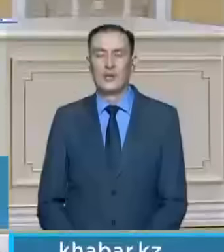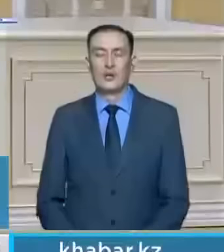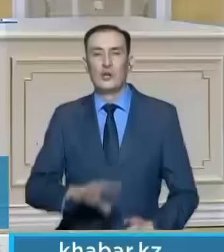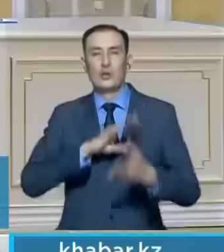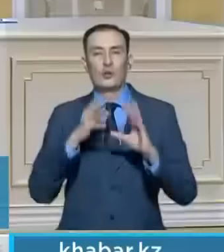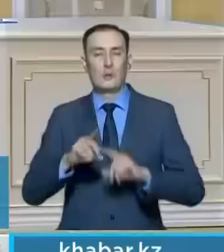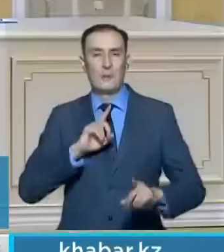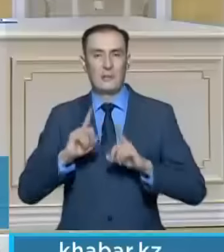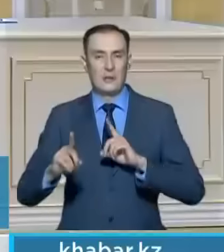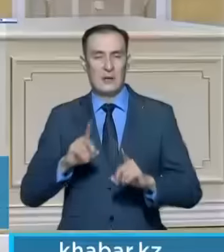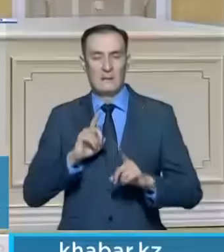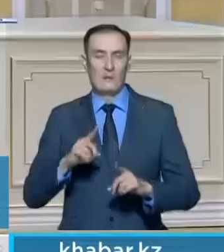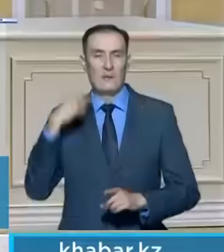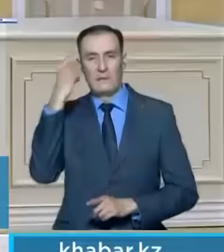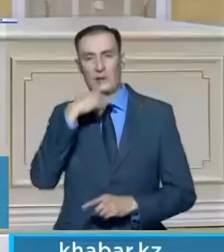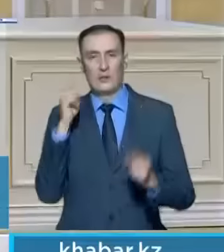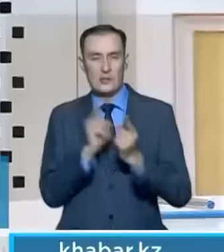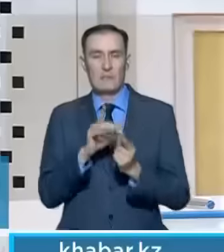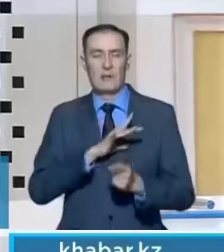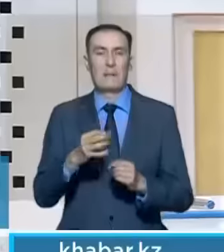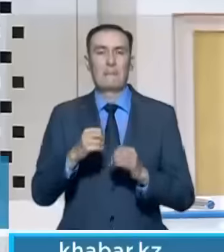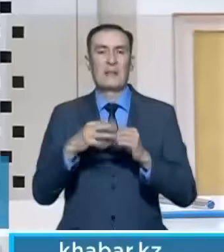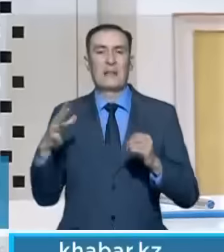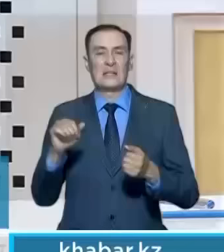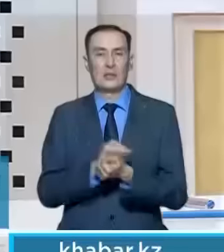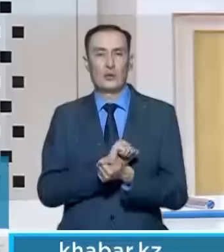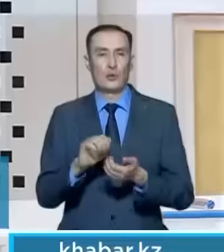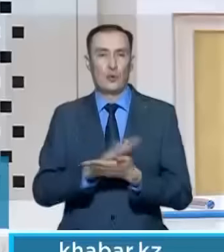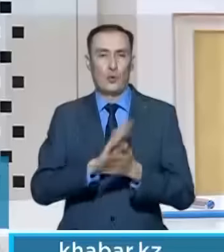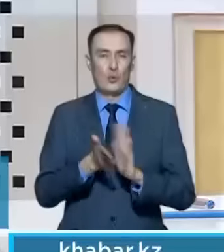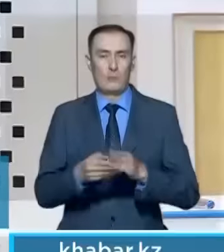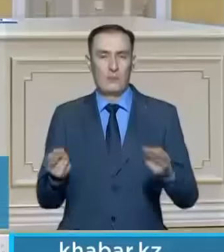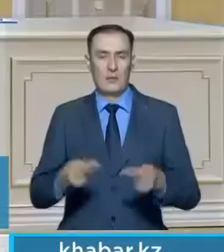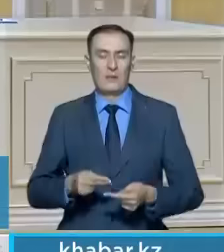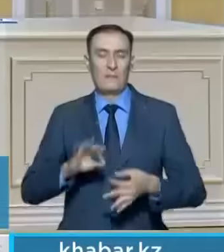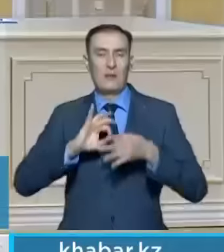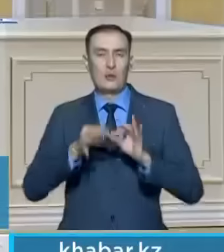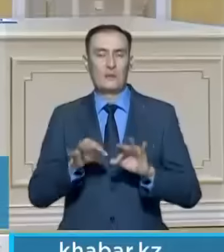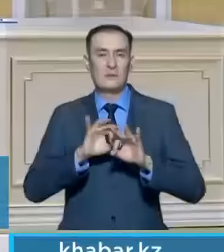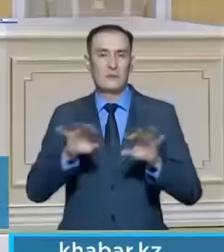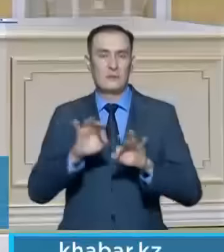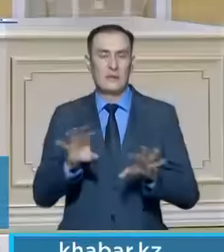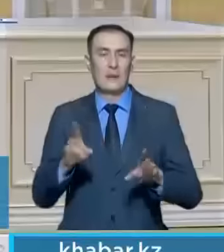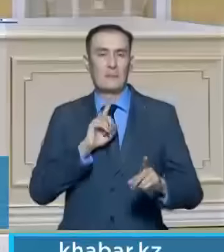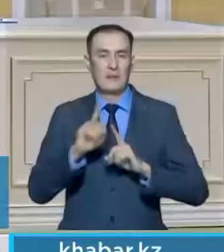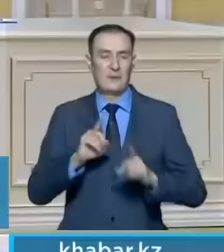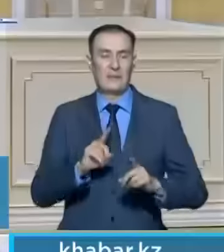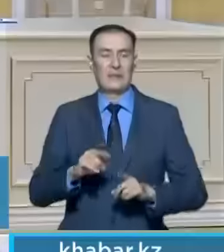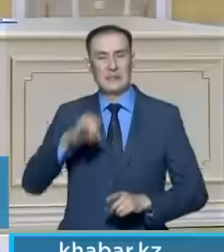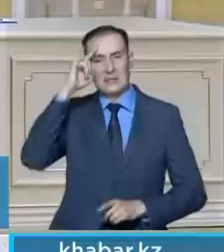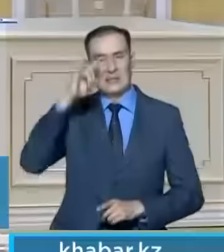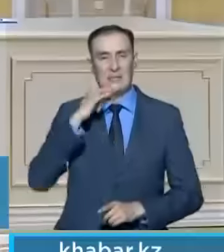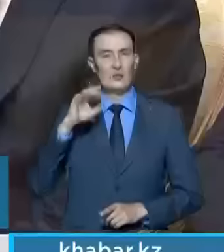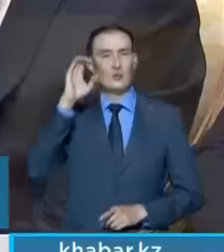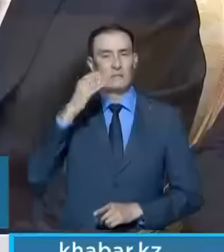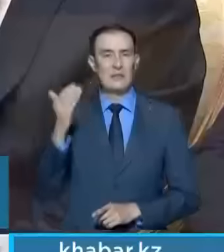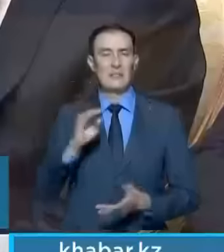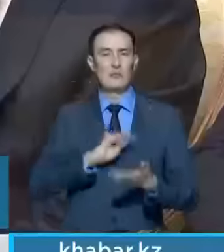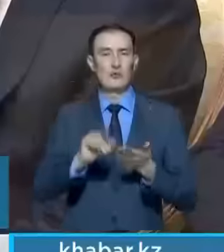Итогами переговоров face-to-face стали сразу 15 документов. Подробности договоренности звучали на брифинге с казахстанскими и